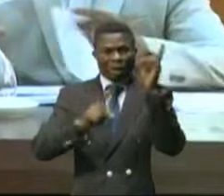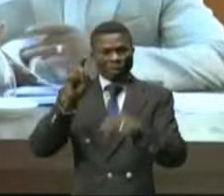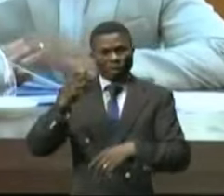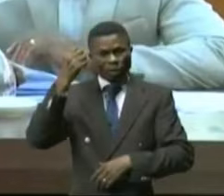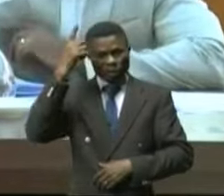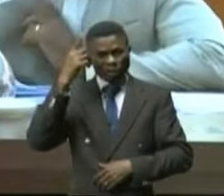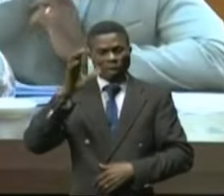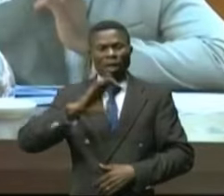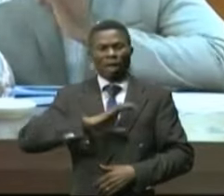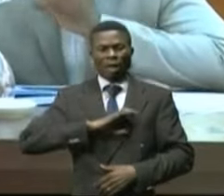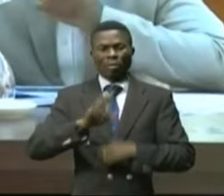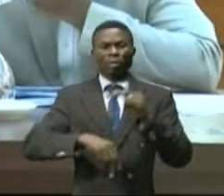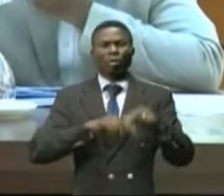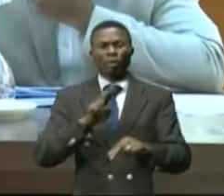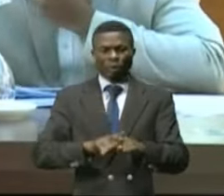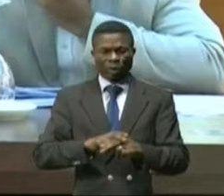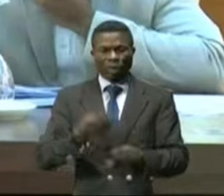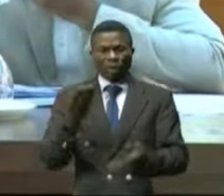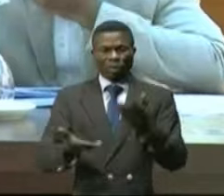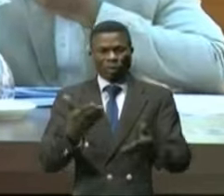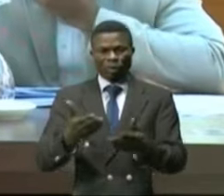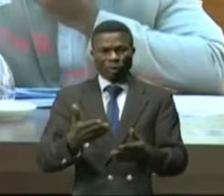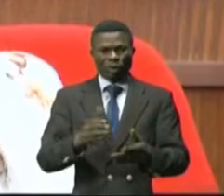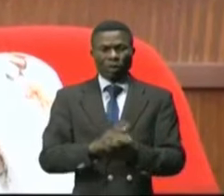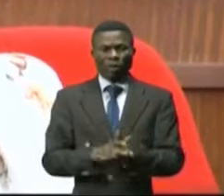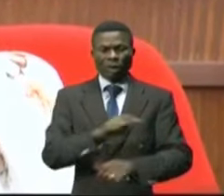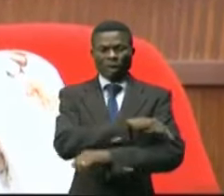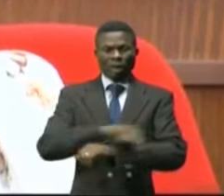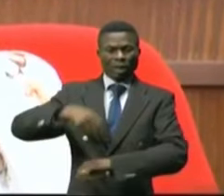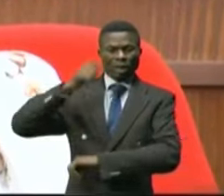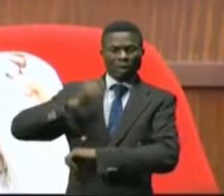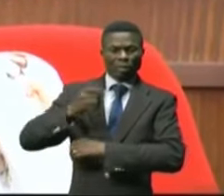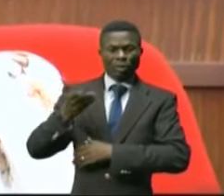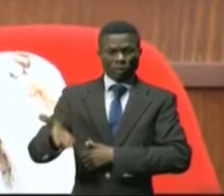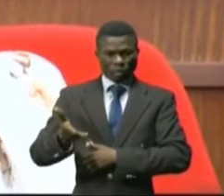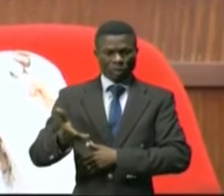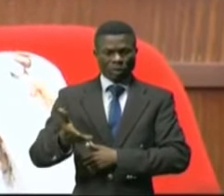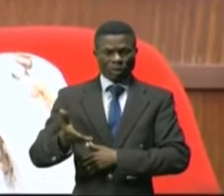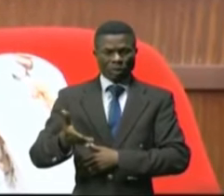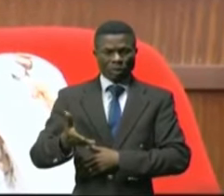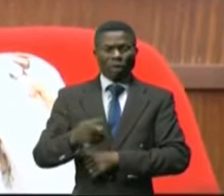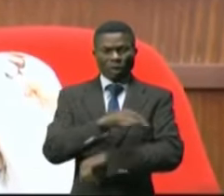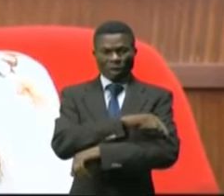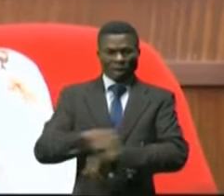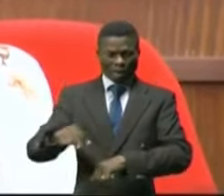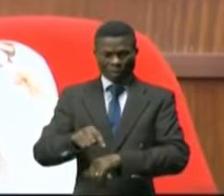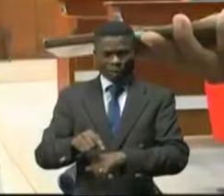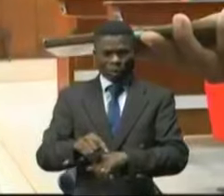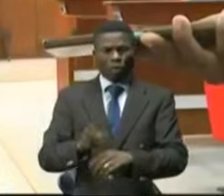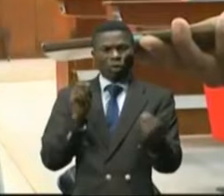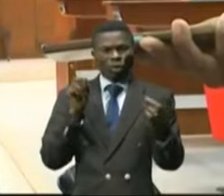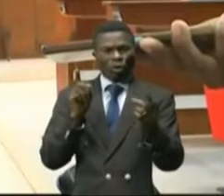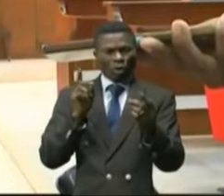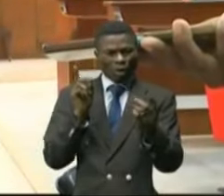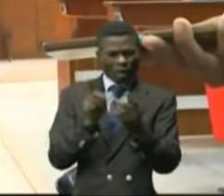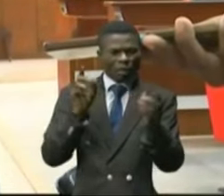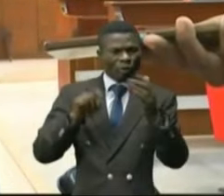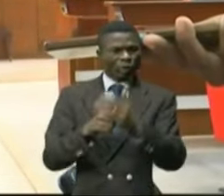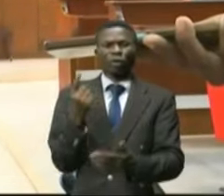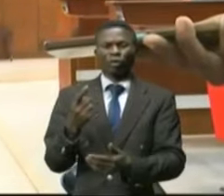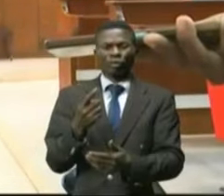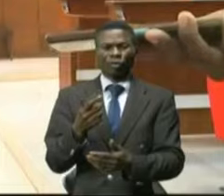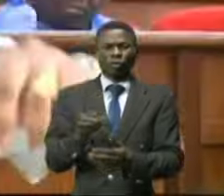c'est la police ou bien les offices de parquet. Ça, ce sont les institutions qu'on doit contacter directement. Et